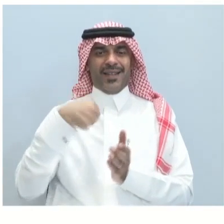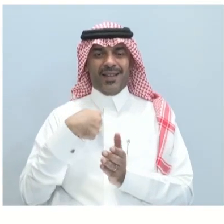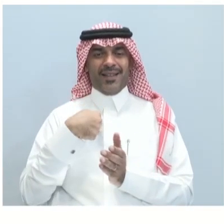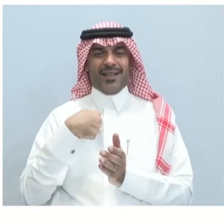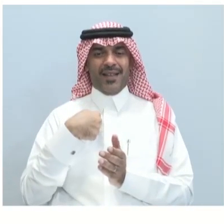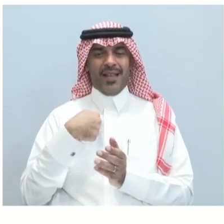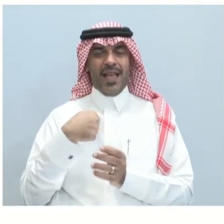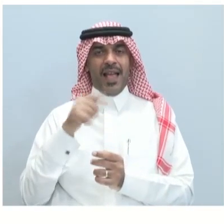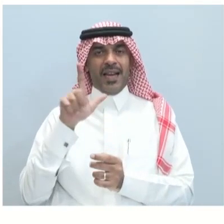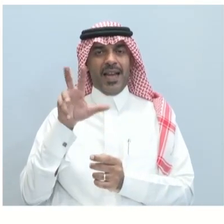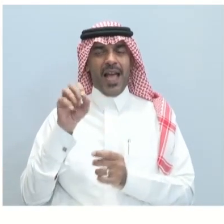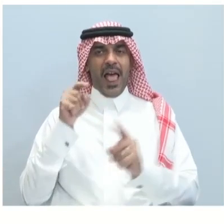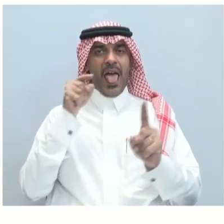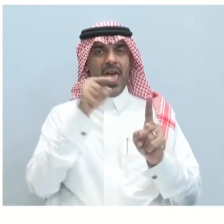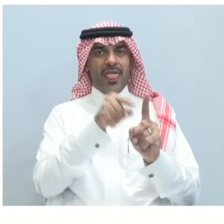لهذا